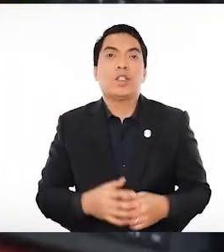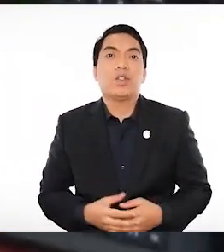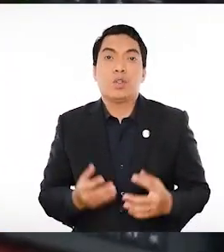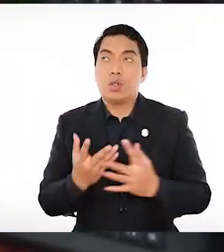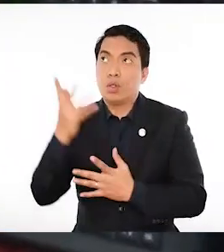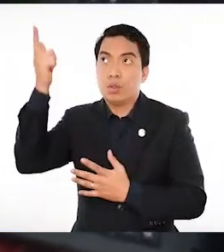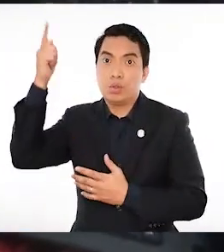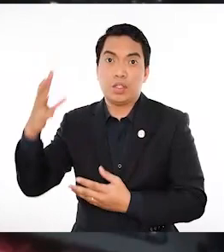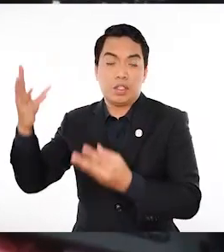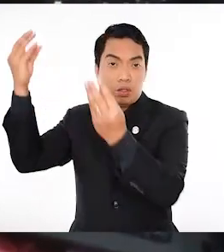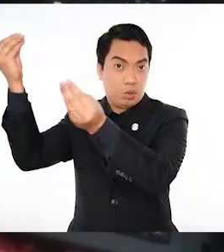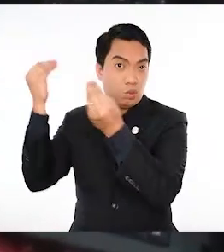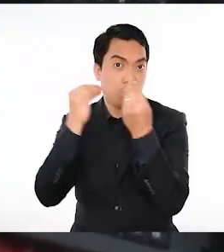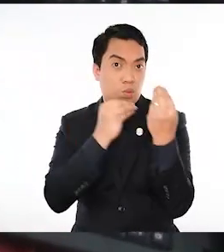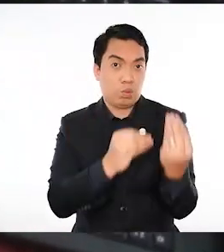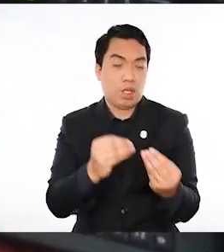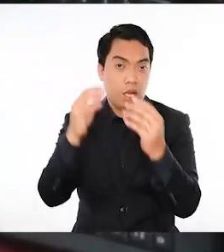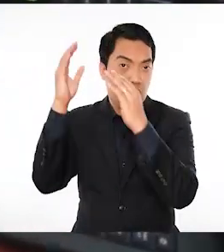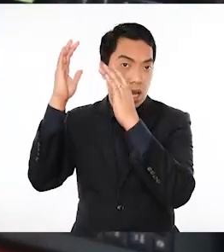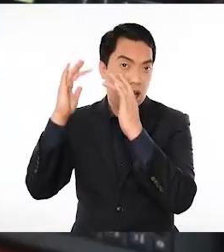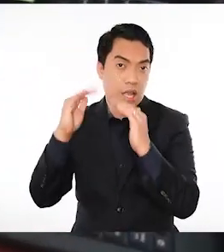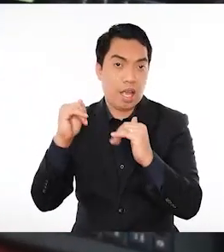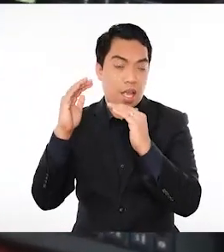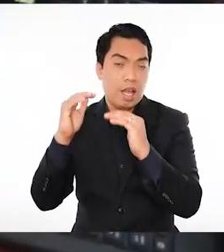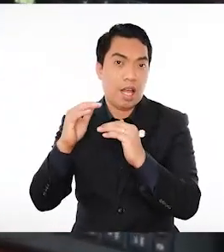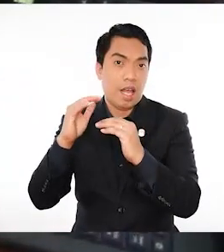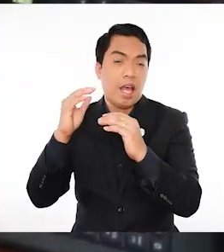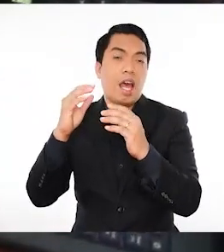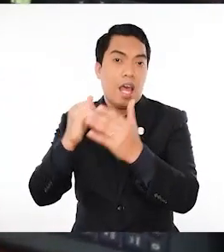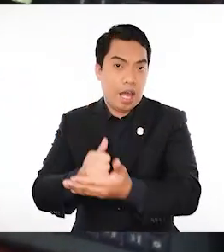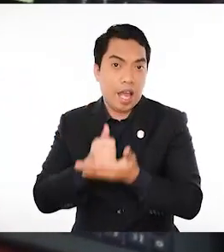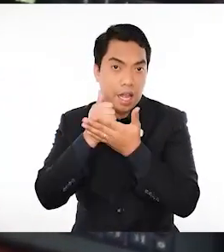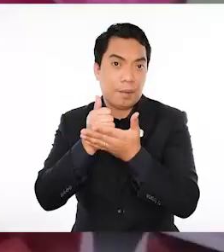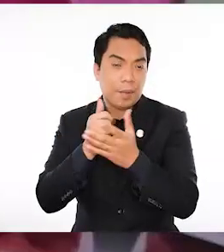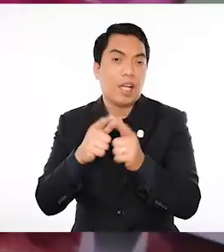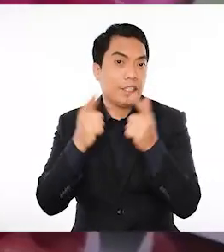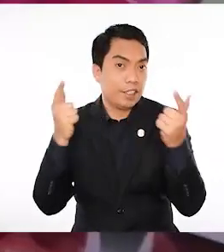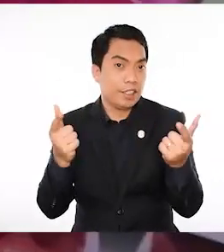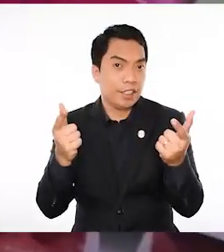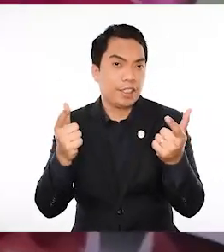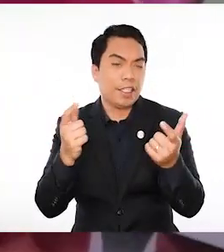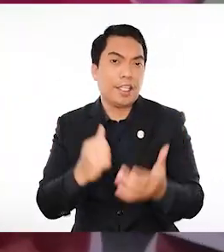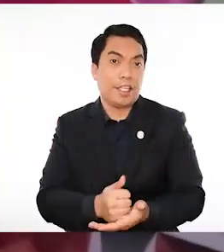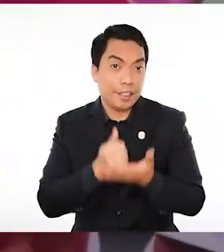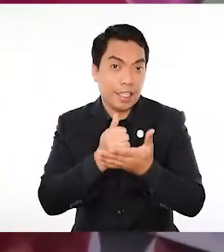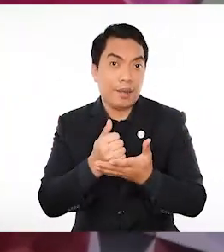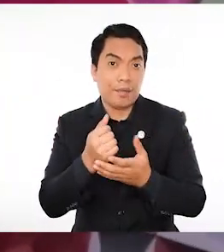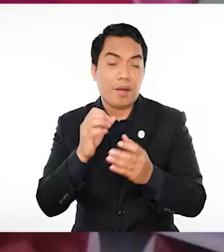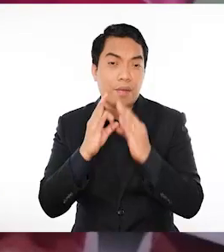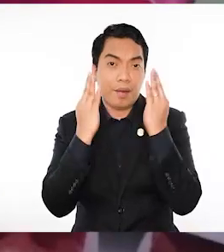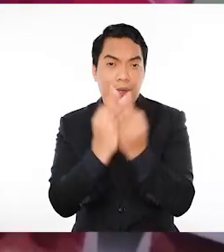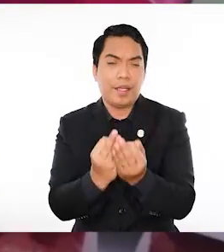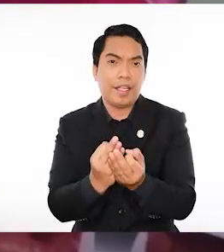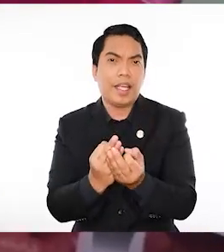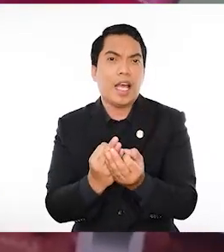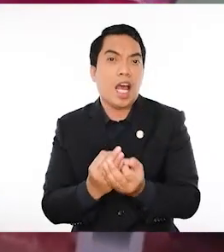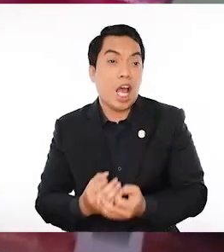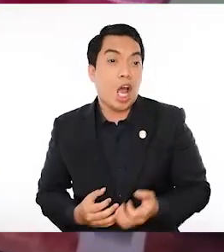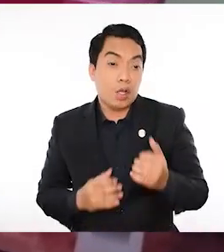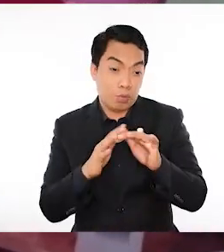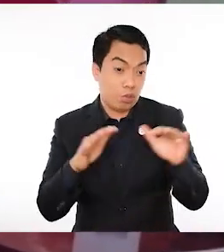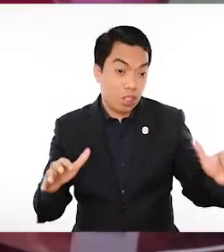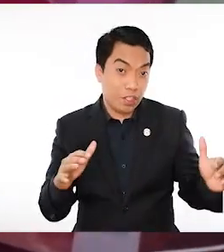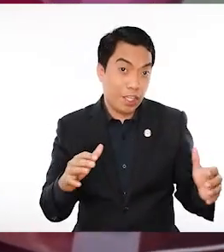ama ay malaki po na itulong sa aming sambahayan. Napag-aral po namin ang aming mga anak. At dito rin